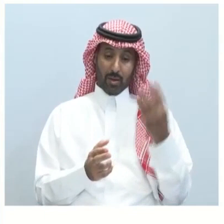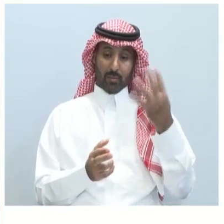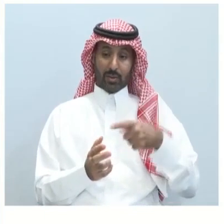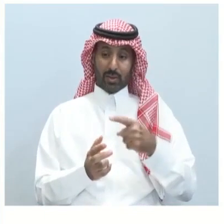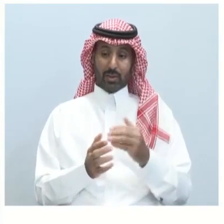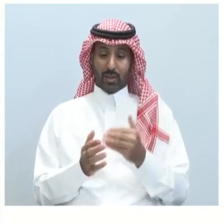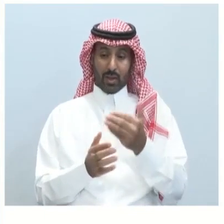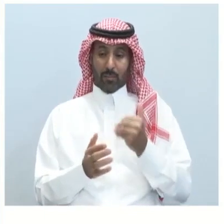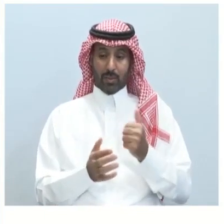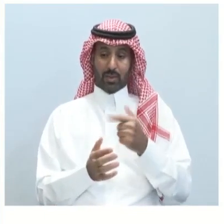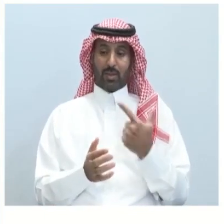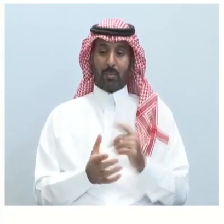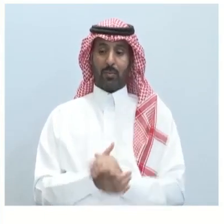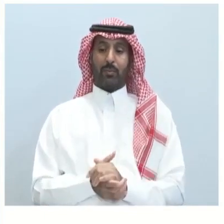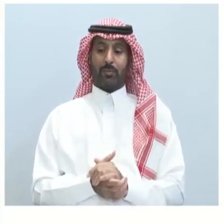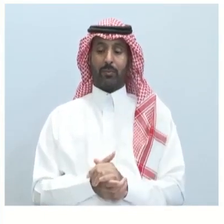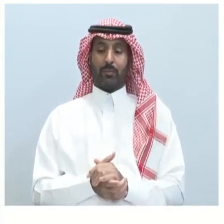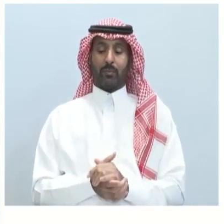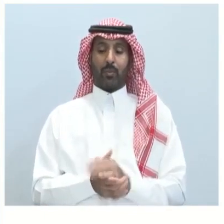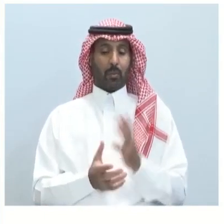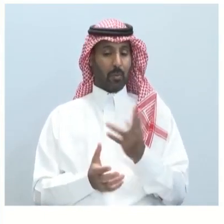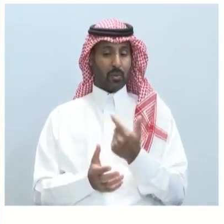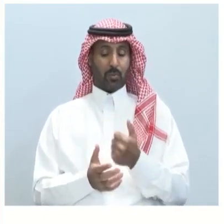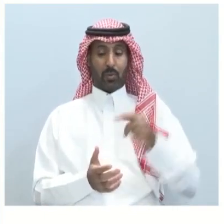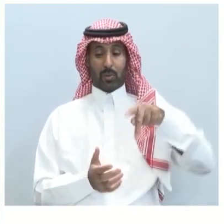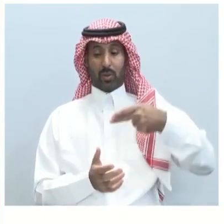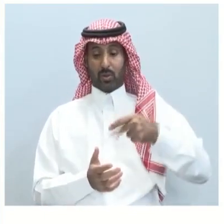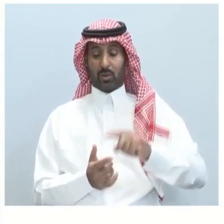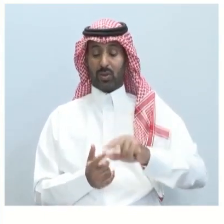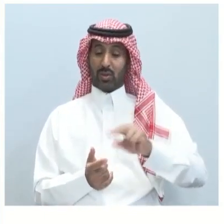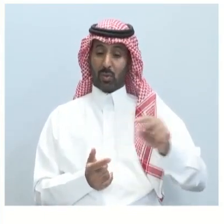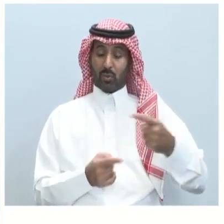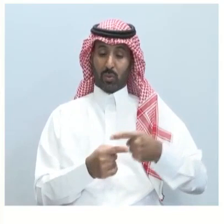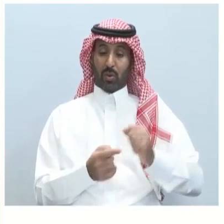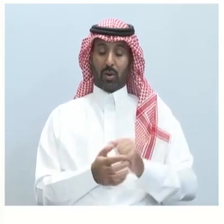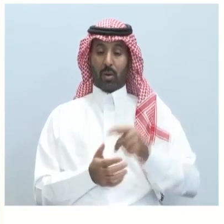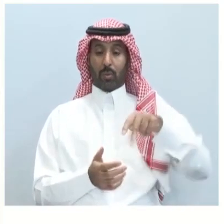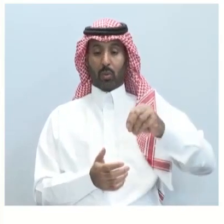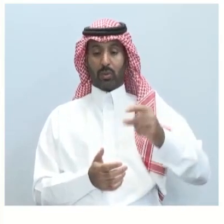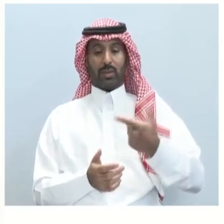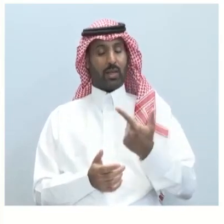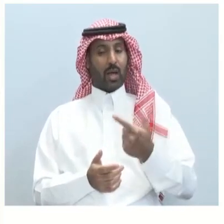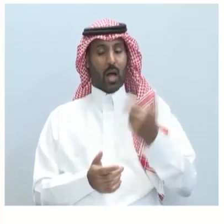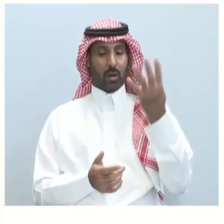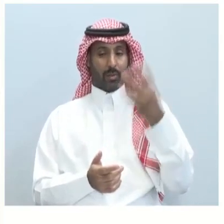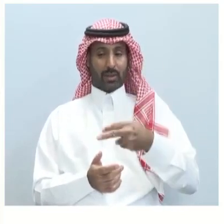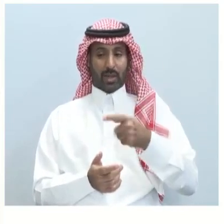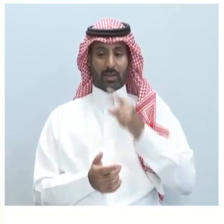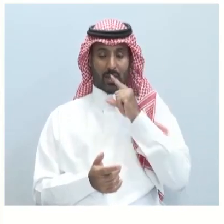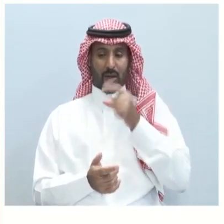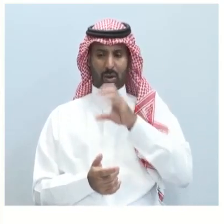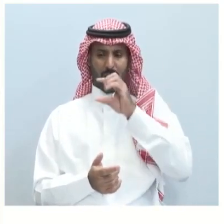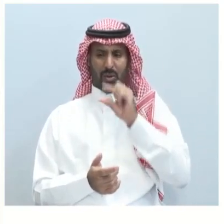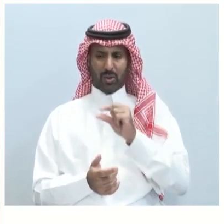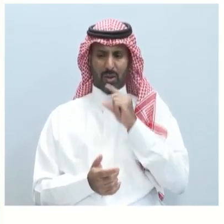السبعه لاجل كذا نقول انه مجموع البي اتش والبيوت يساوي 14 فاذا كان المحلول حمضيا تكون قيمه